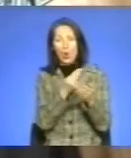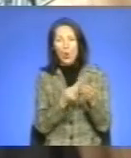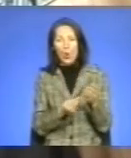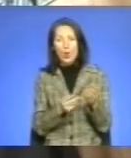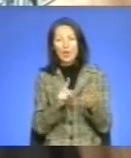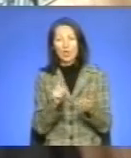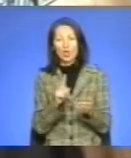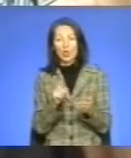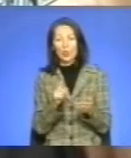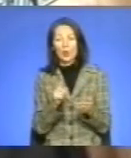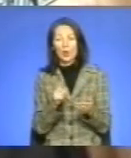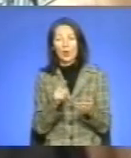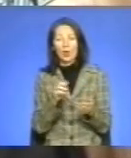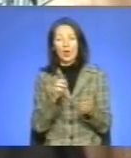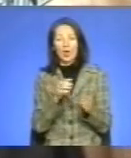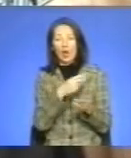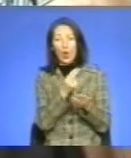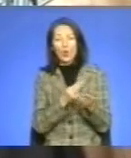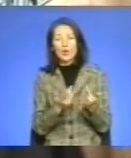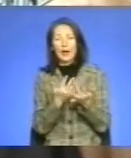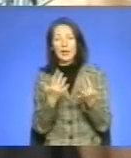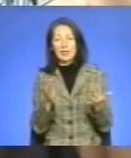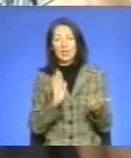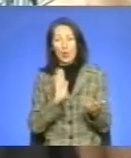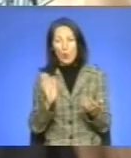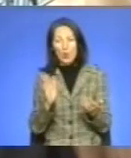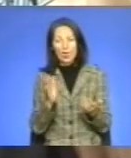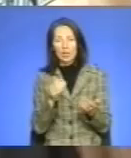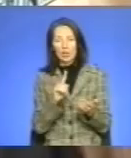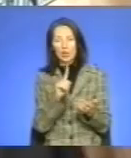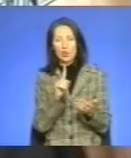щоб відтінки були, щоб тим через кожне там